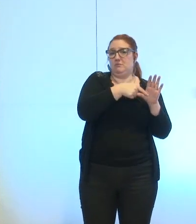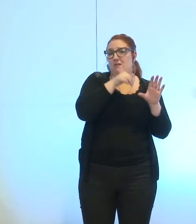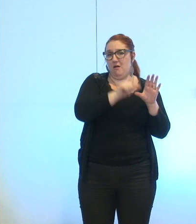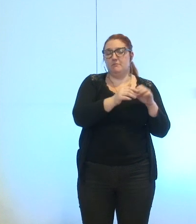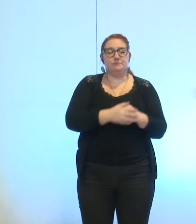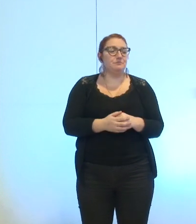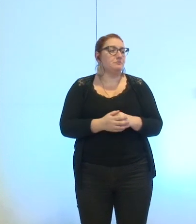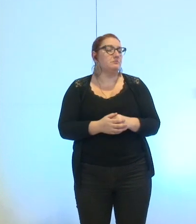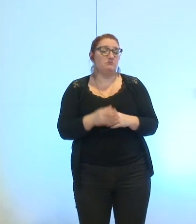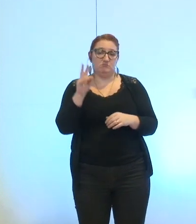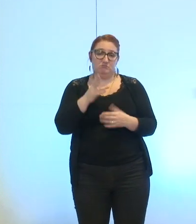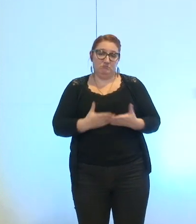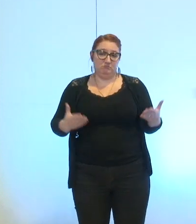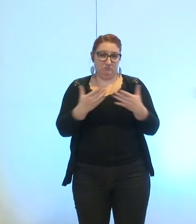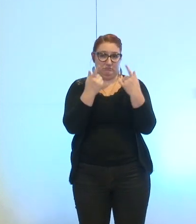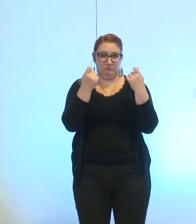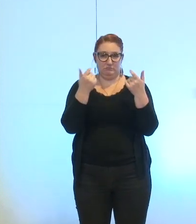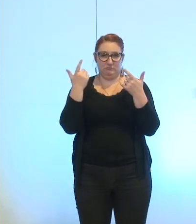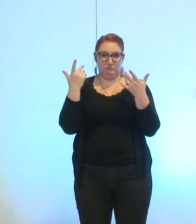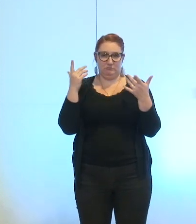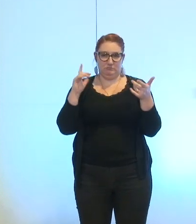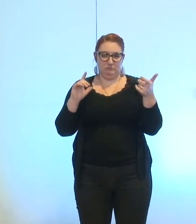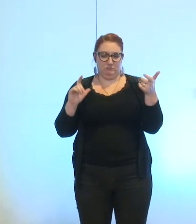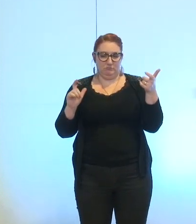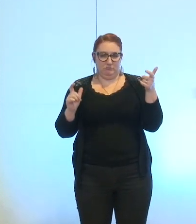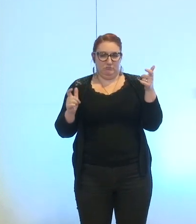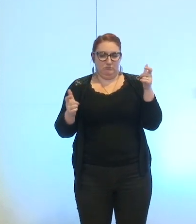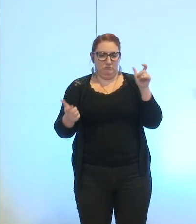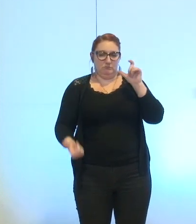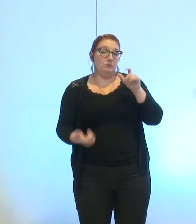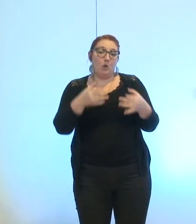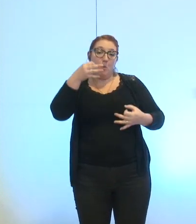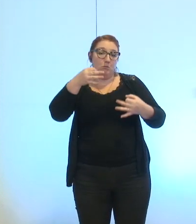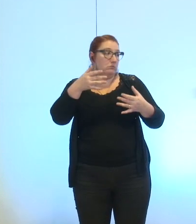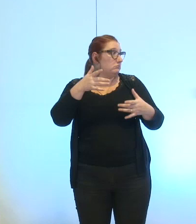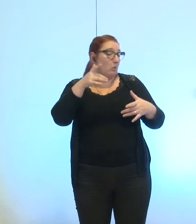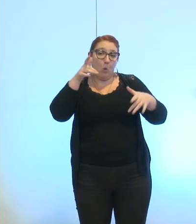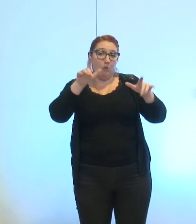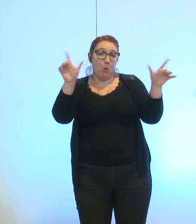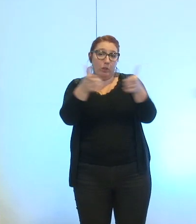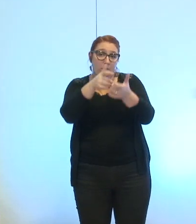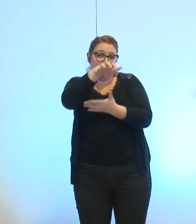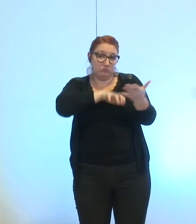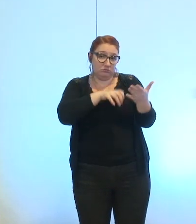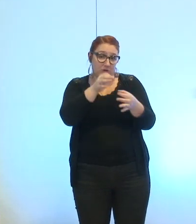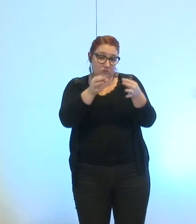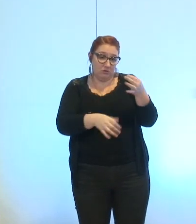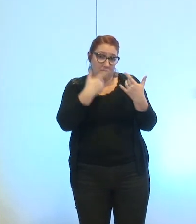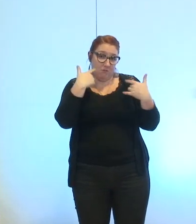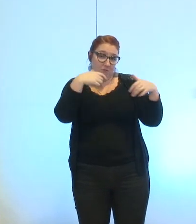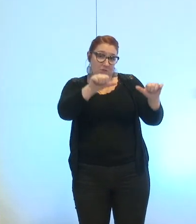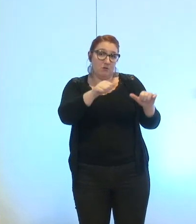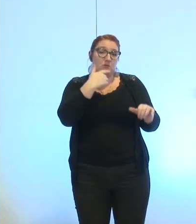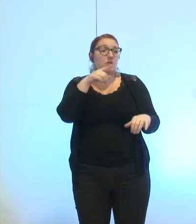financière de la ville qui apparaît de façon irréfutable dans l'audit confirme ce que beaucoup craignaient ou dénoncer de